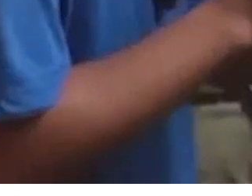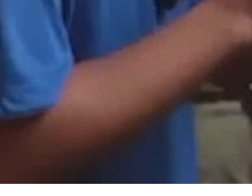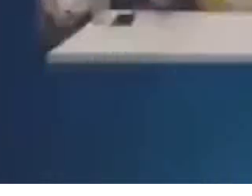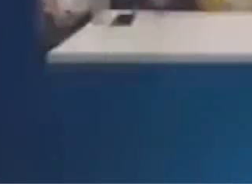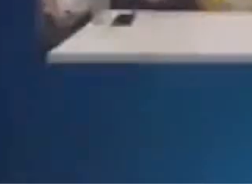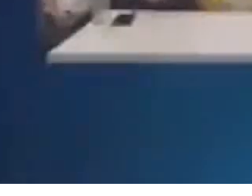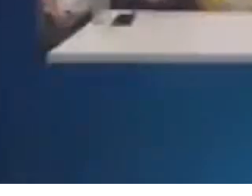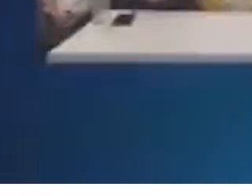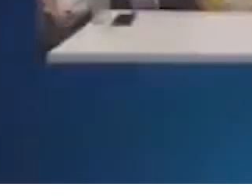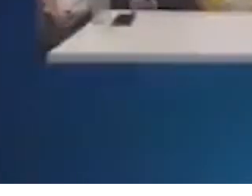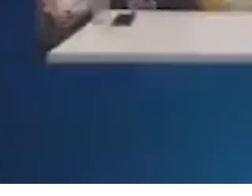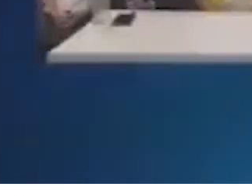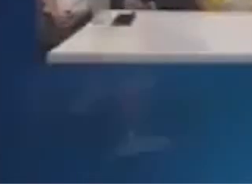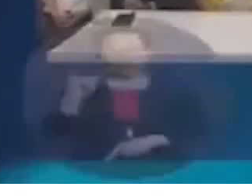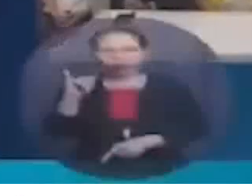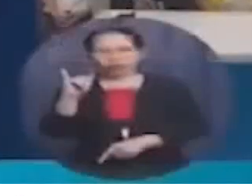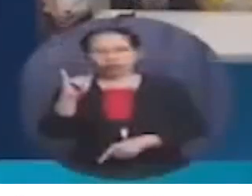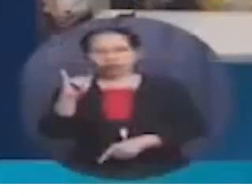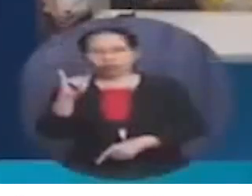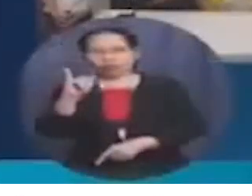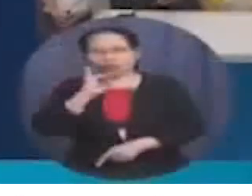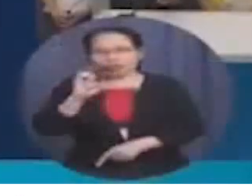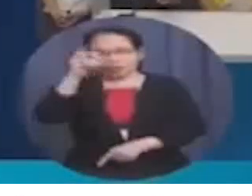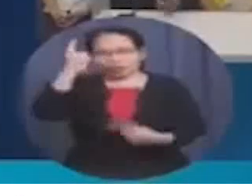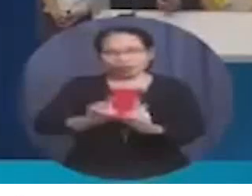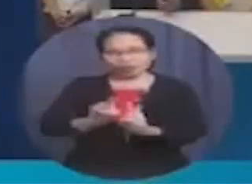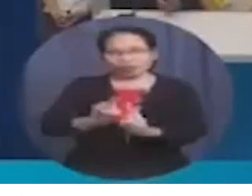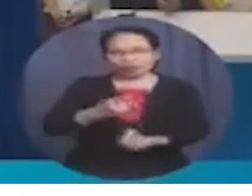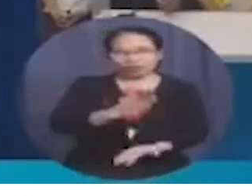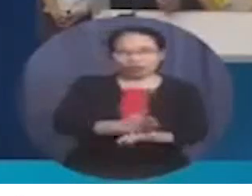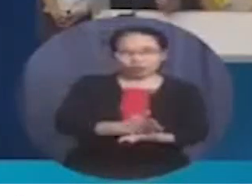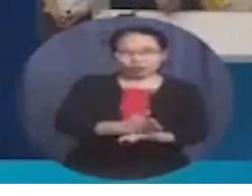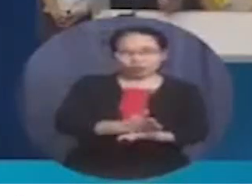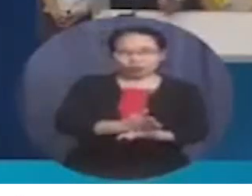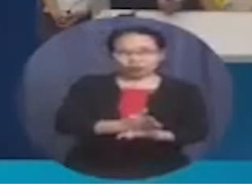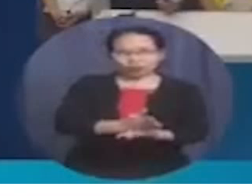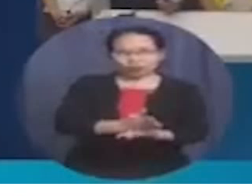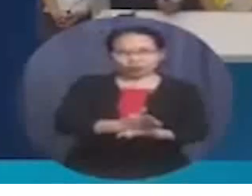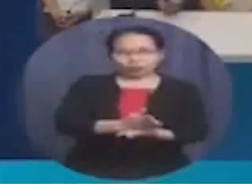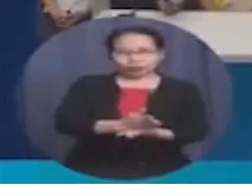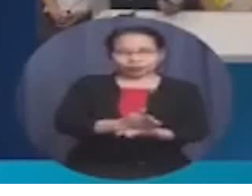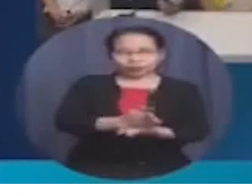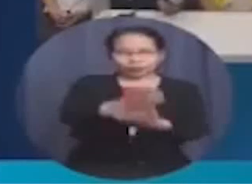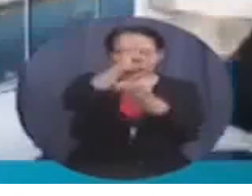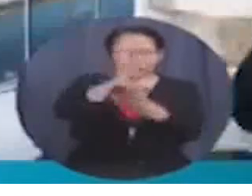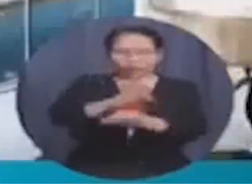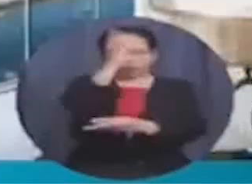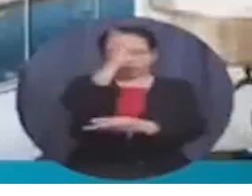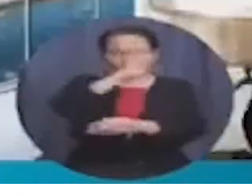nagkakasala ba raw siya pagka tumigil siya sa pagsisimba sa Katoliko? It is for your betterment.